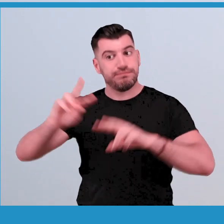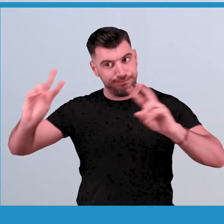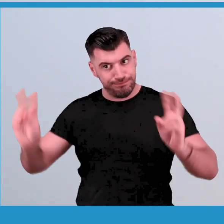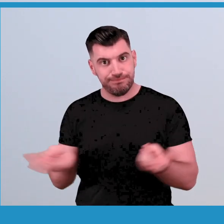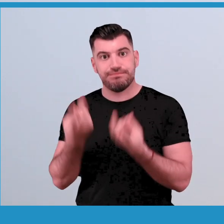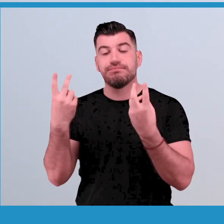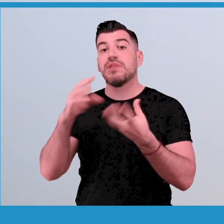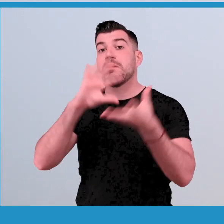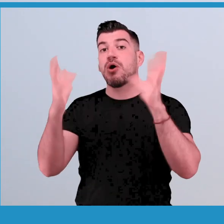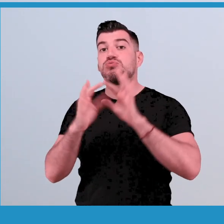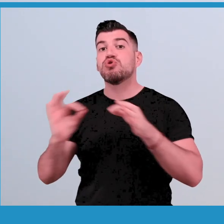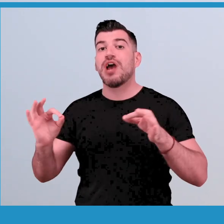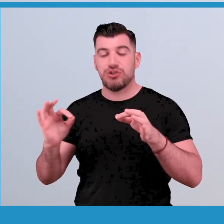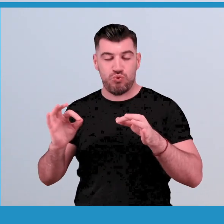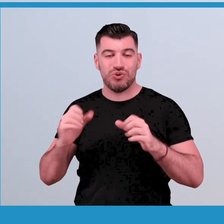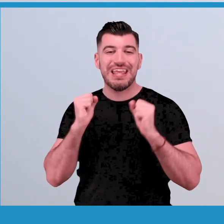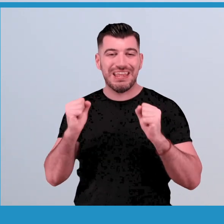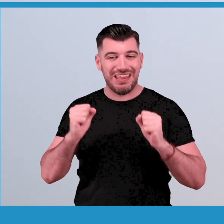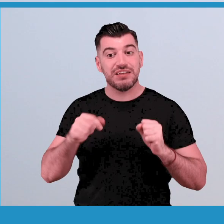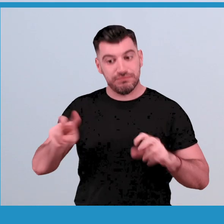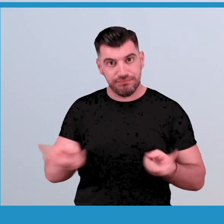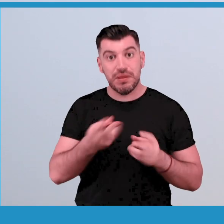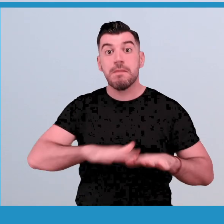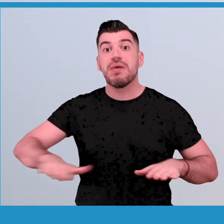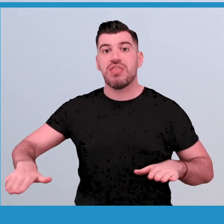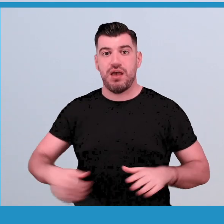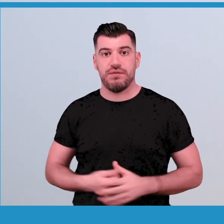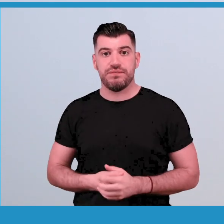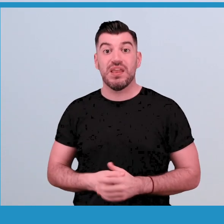παιδιά, ενώ ο ΕΟΔΗ ανέφερε ότι